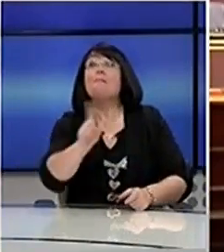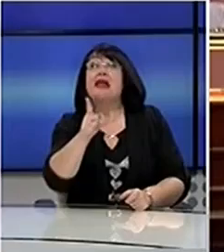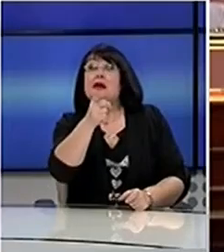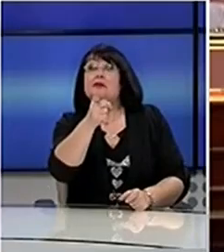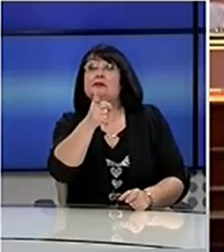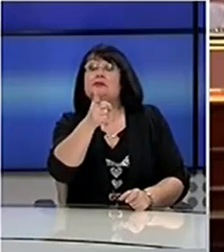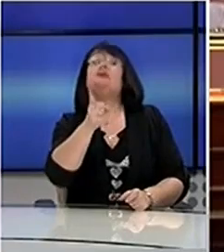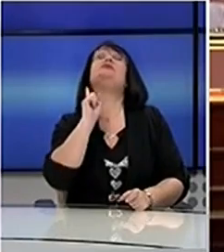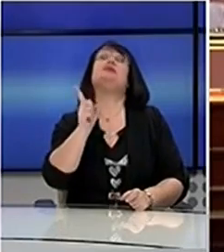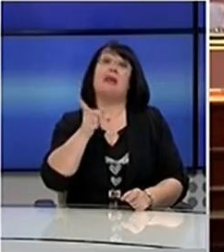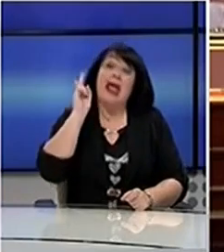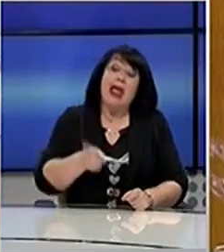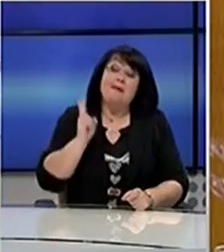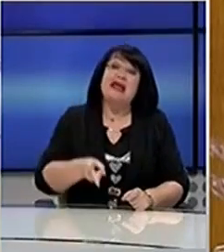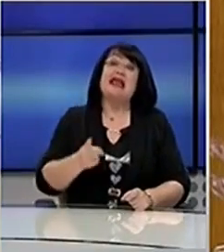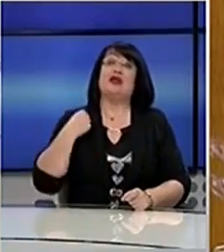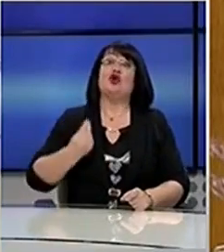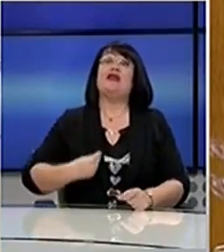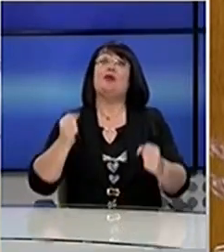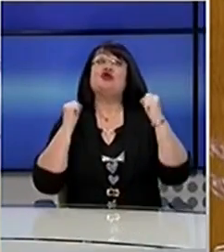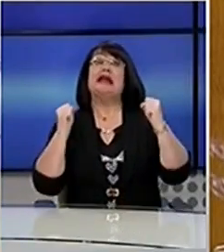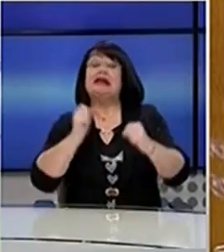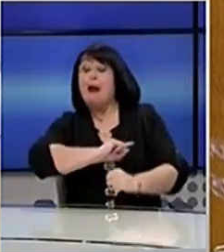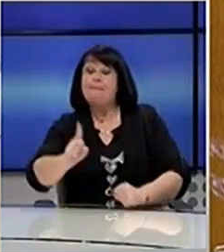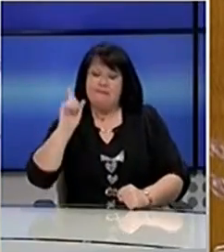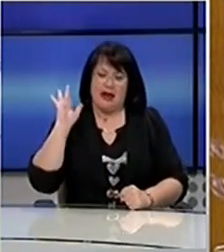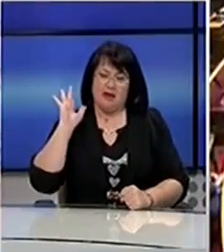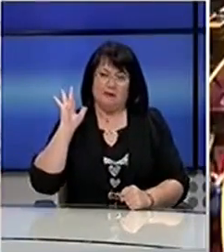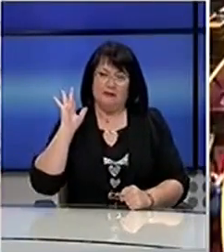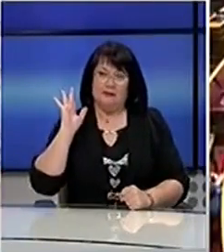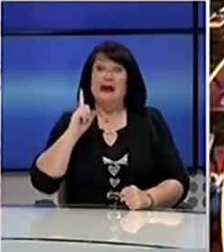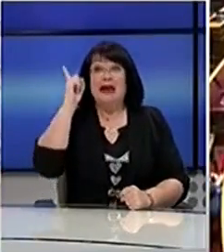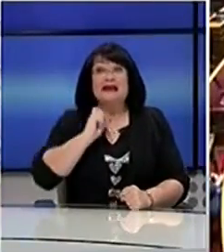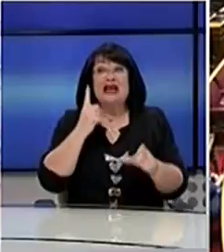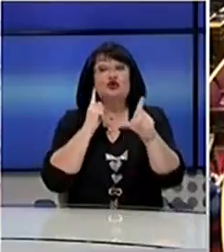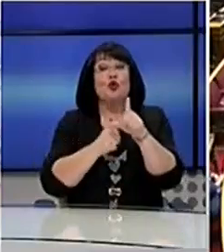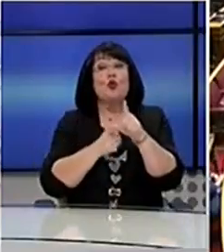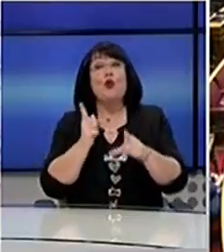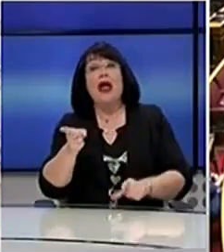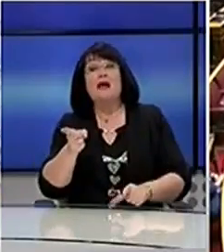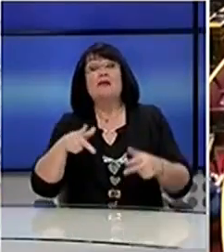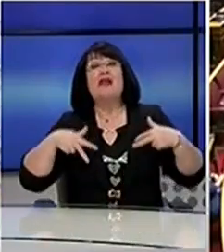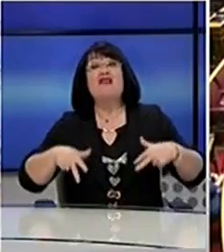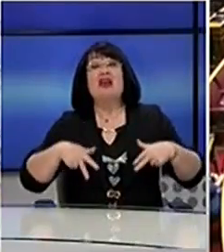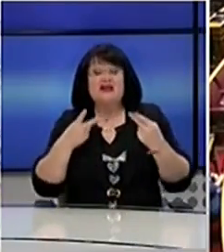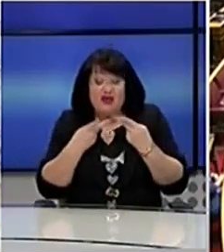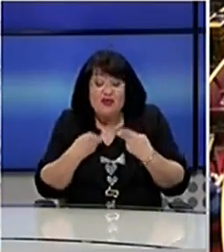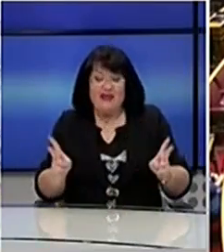να βρεθεί στο δρόμο και να θέσει σε κίνδυνο τη δημόσια υγεία. Και να ξέρετε ότι η κυβέρνηση δεν θα